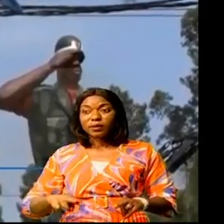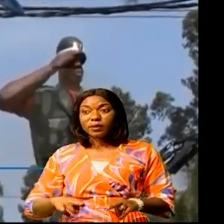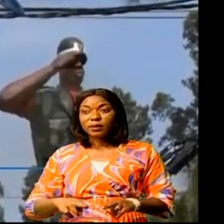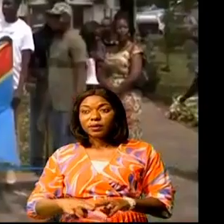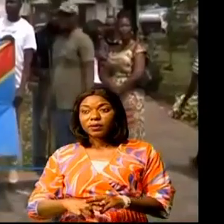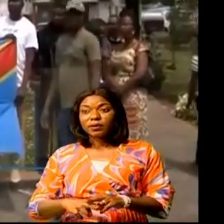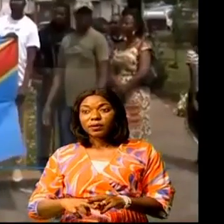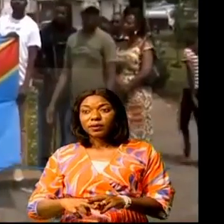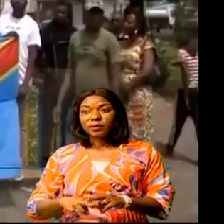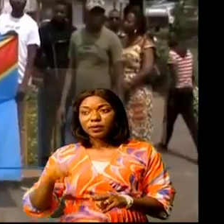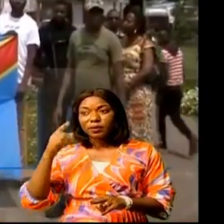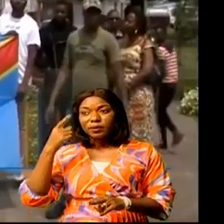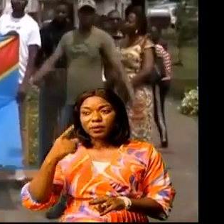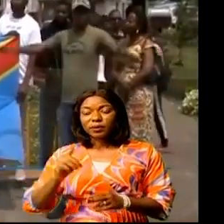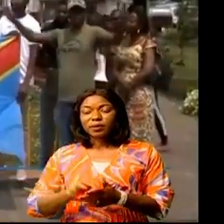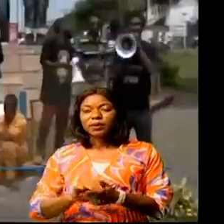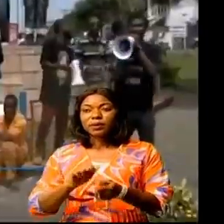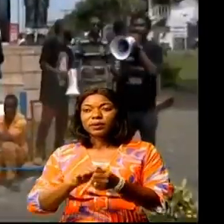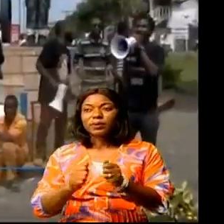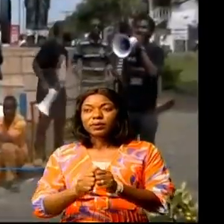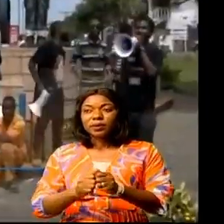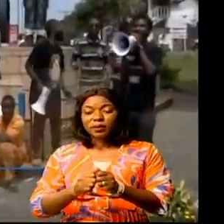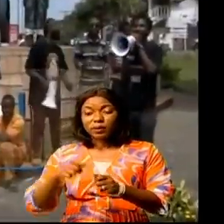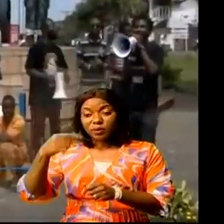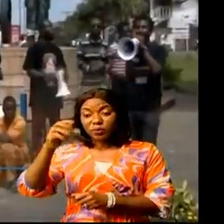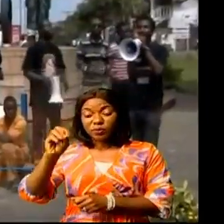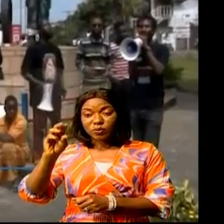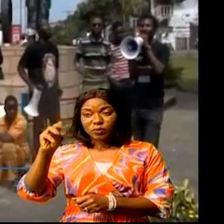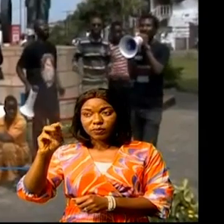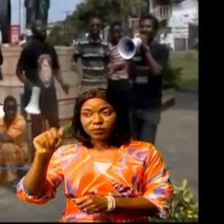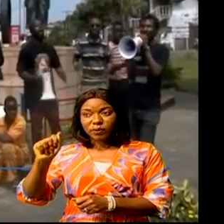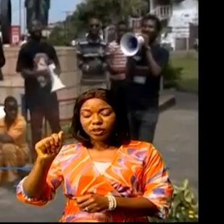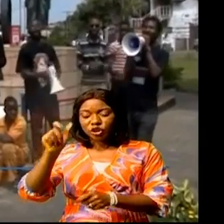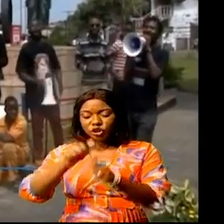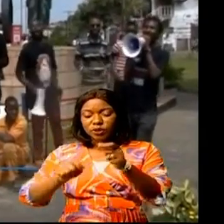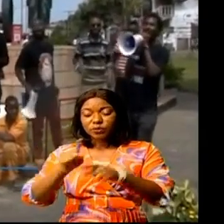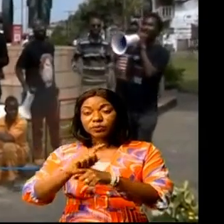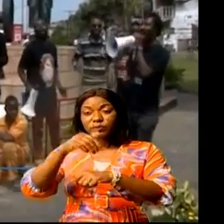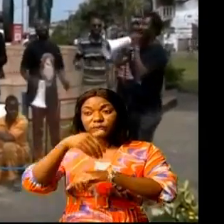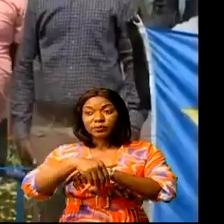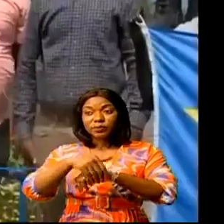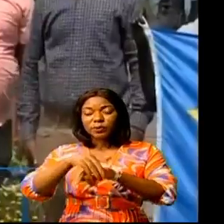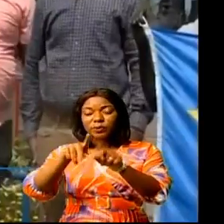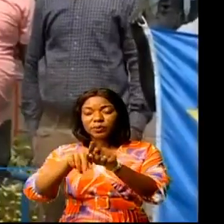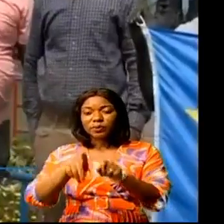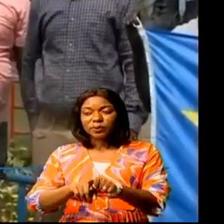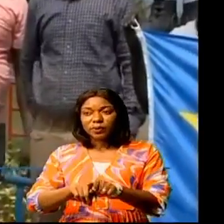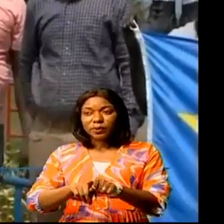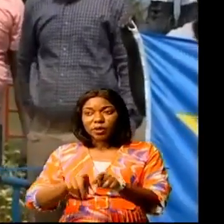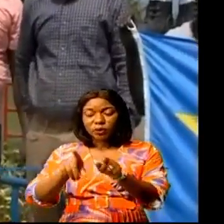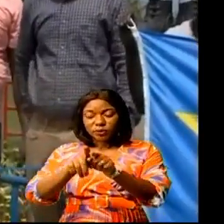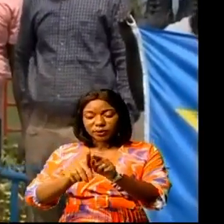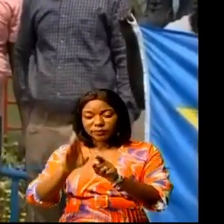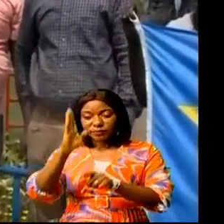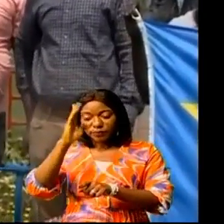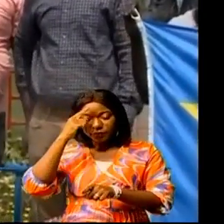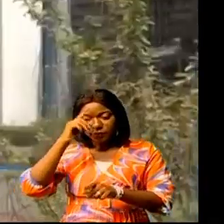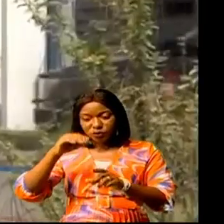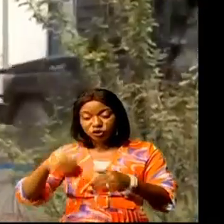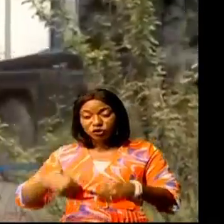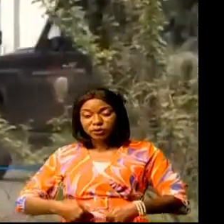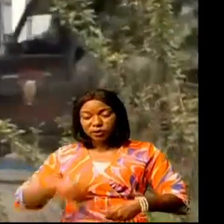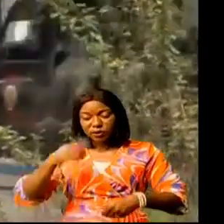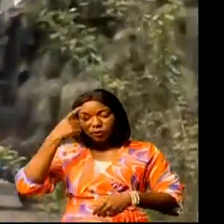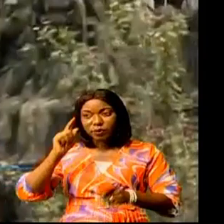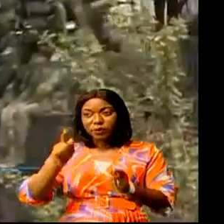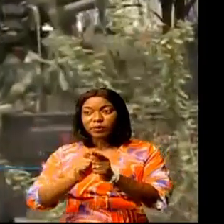situé au cercle sportif de Goma servira chaque jour à midi au rassemblement des jeunes et autres couches de la population de Goma pour